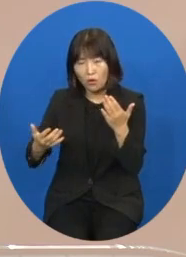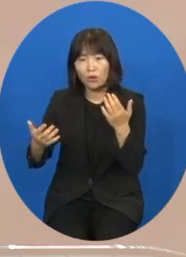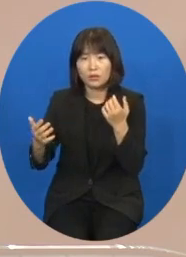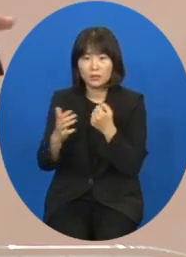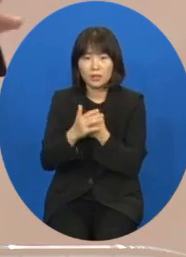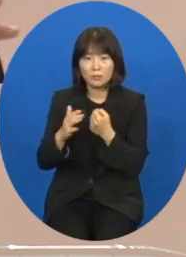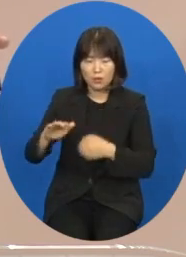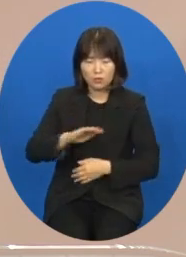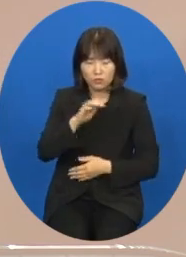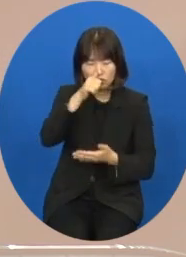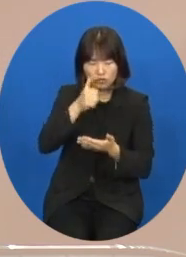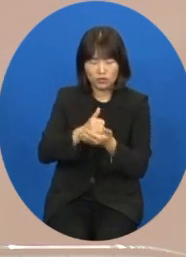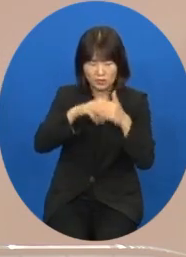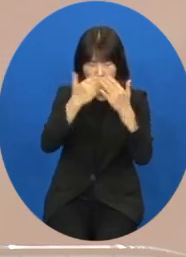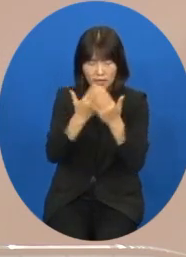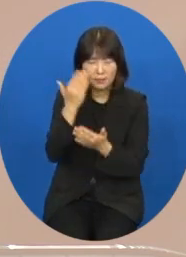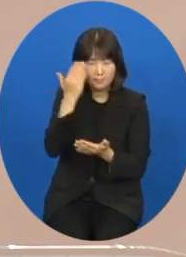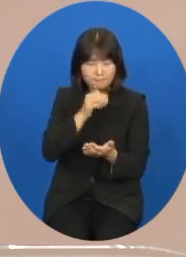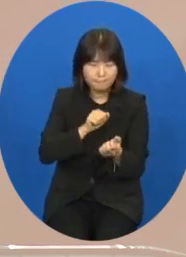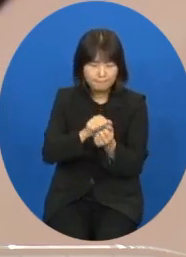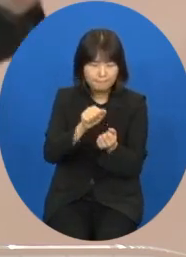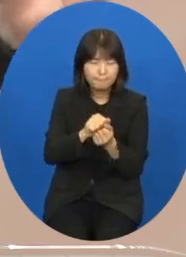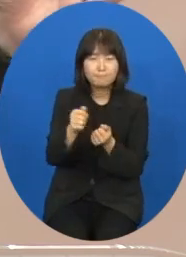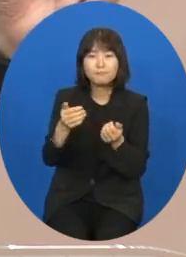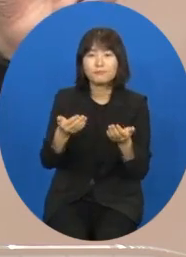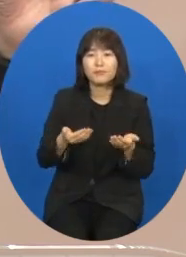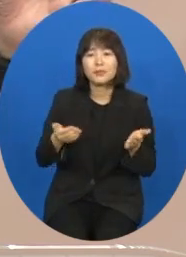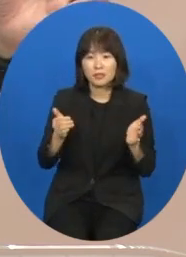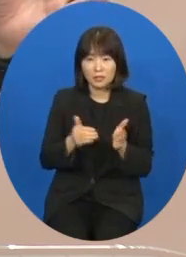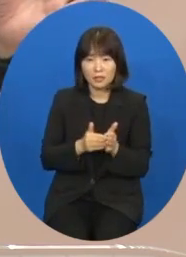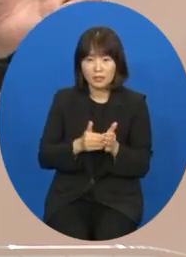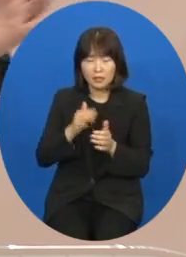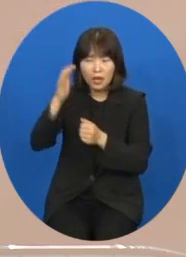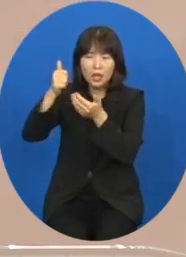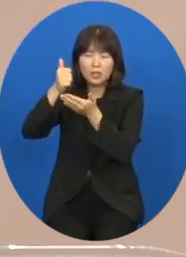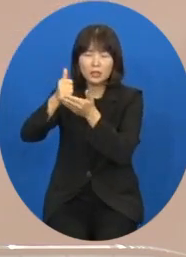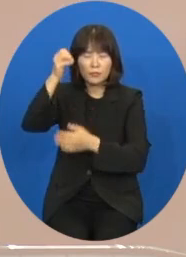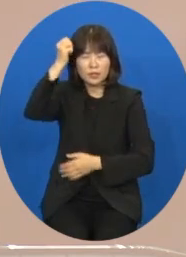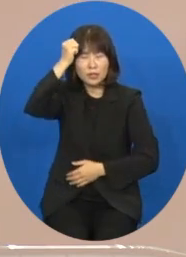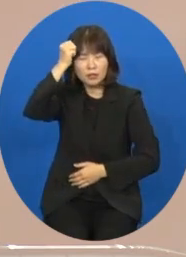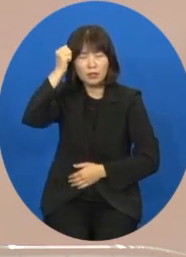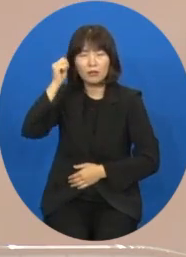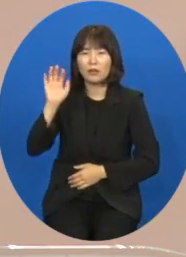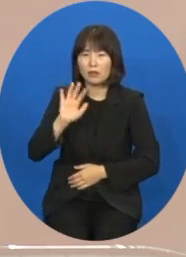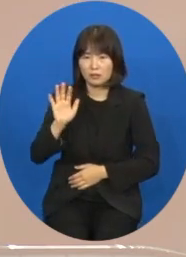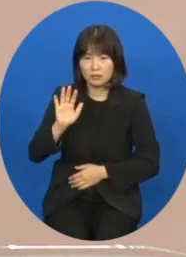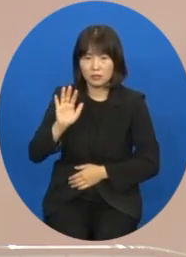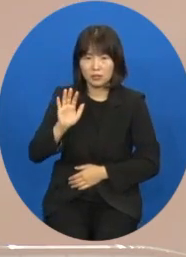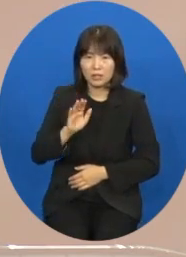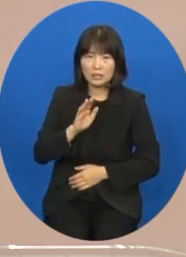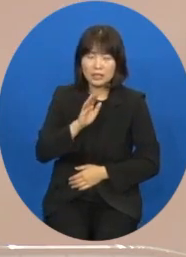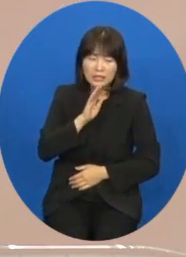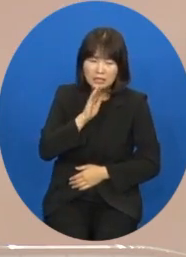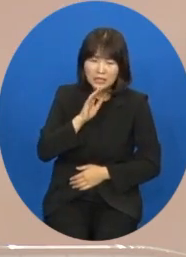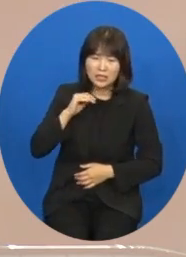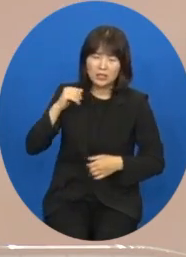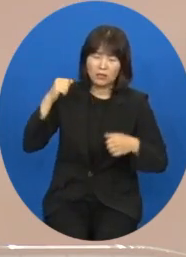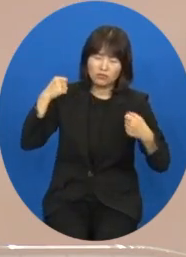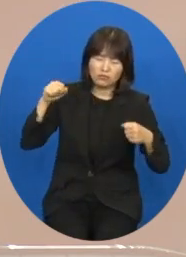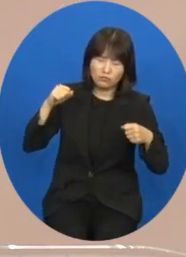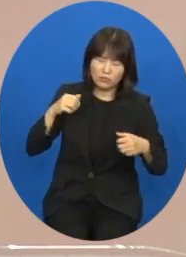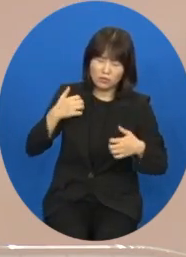다 씻음을 받았어요. 하나님도 기억도 하지 않으세요. 진짜 춤을 추고 춤을 출